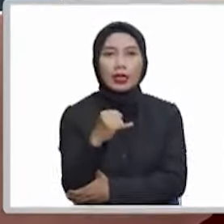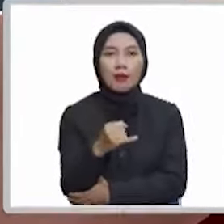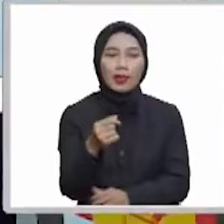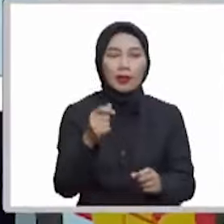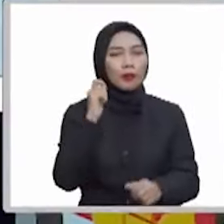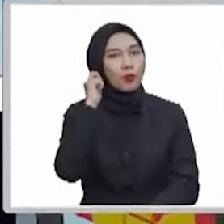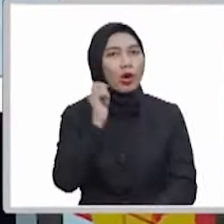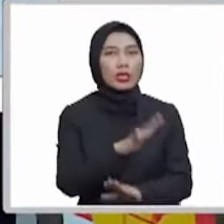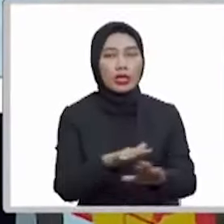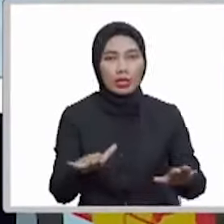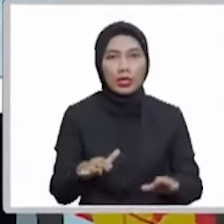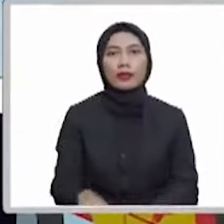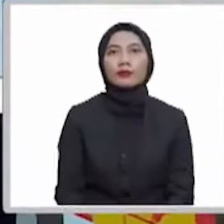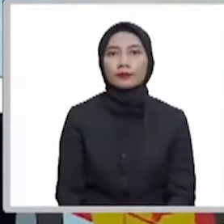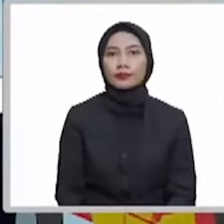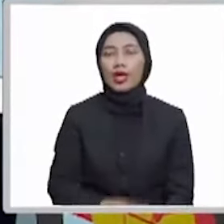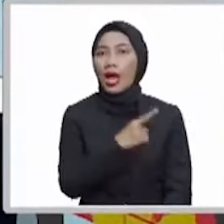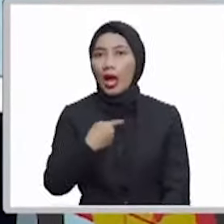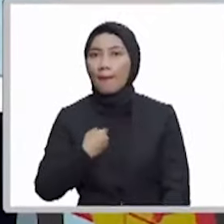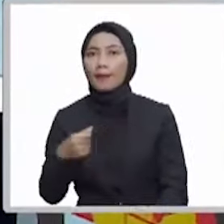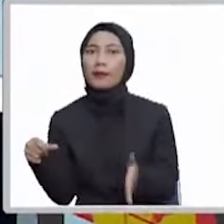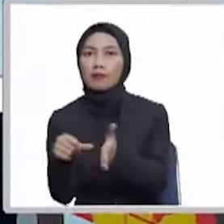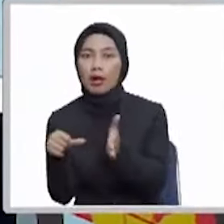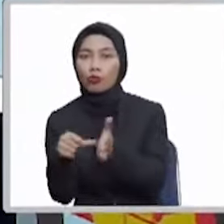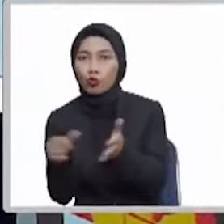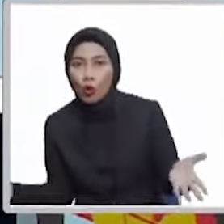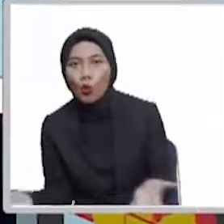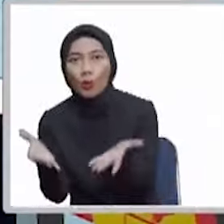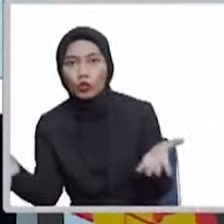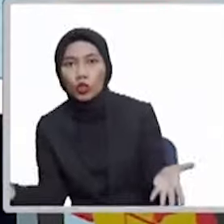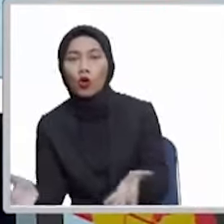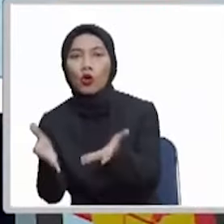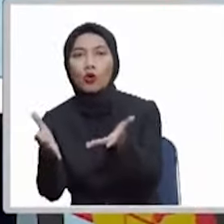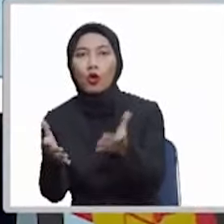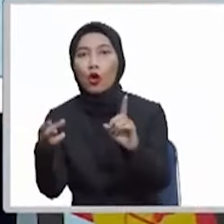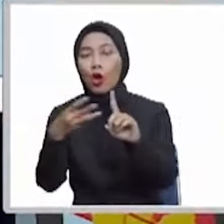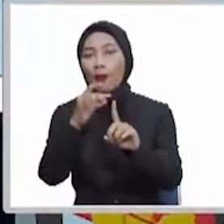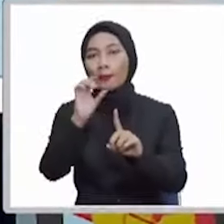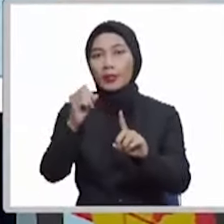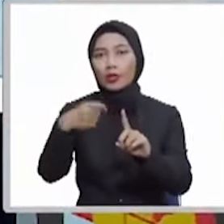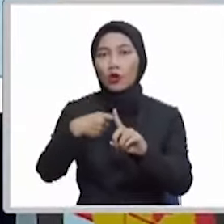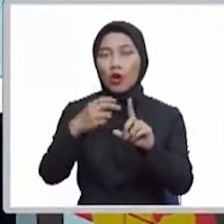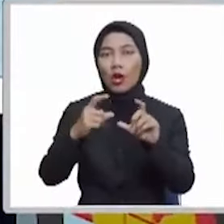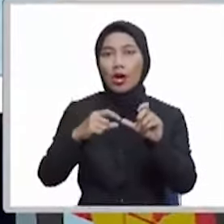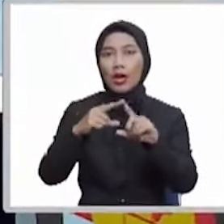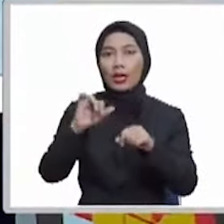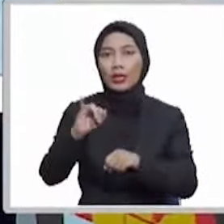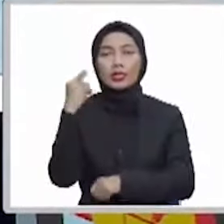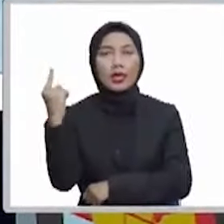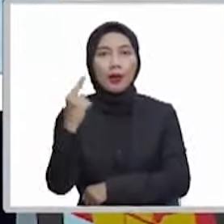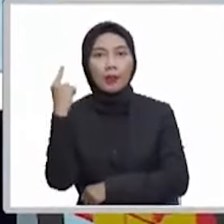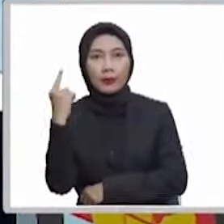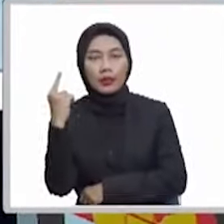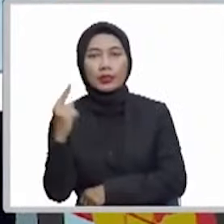kami dan kami akan membantu mendorong aparatur birokrasi pemerintah juga membantu sebagai